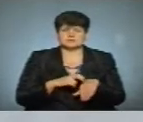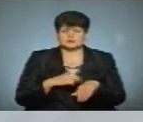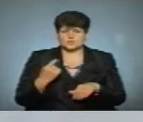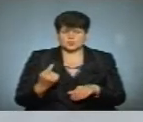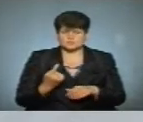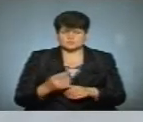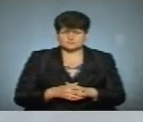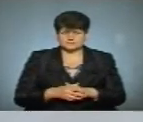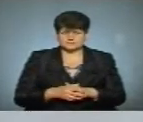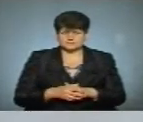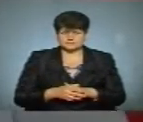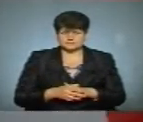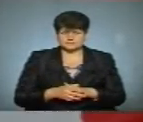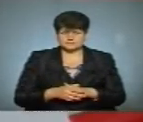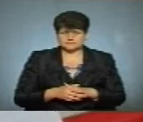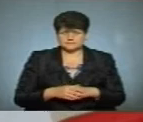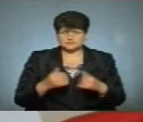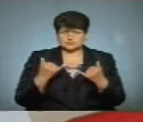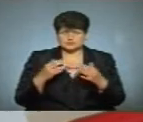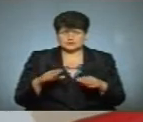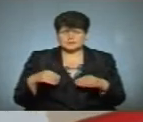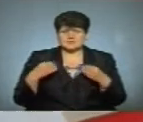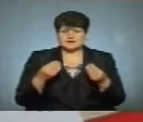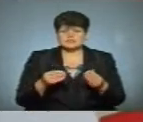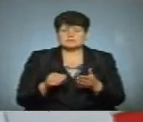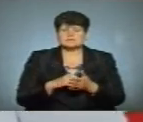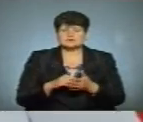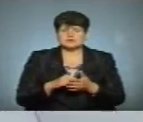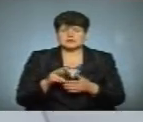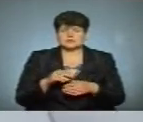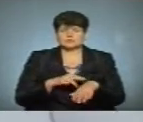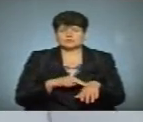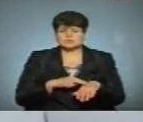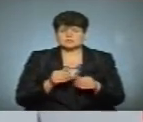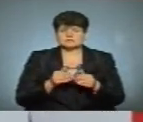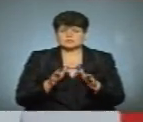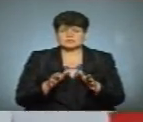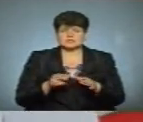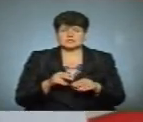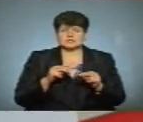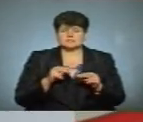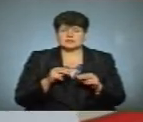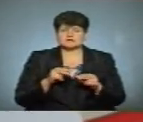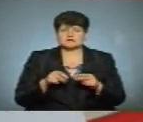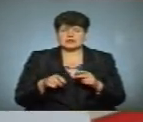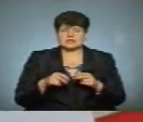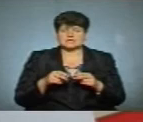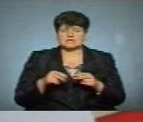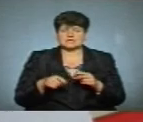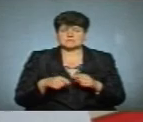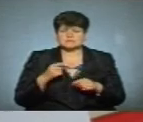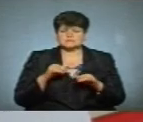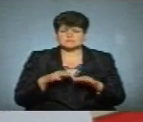Оксана Чайчук. Сьогодні передано матеріали в поліцію для відкриття кримінального провадження за порушення